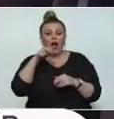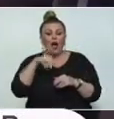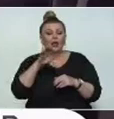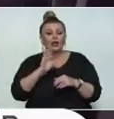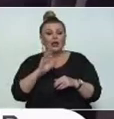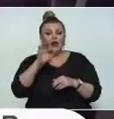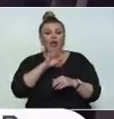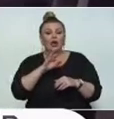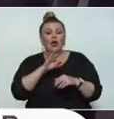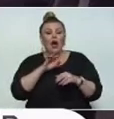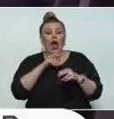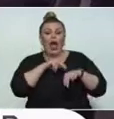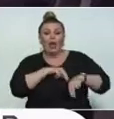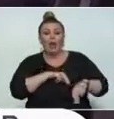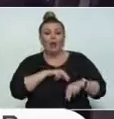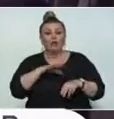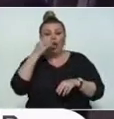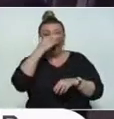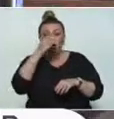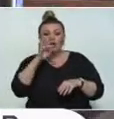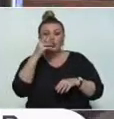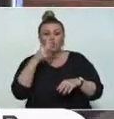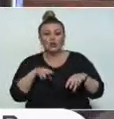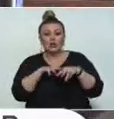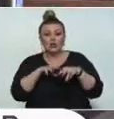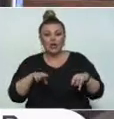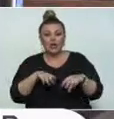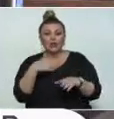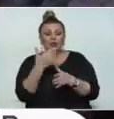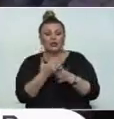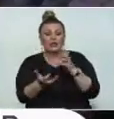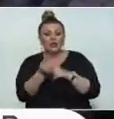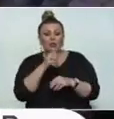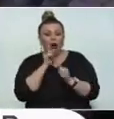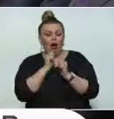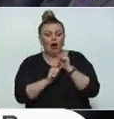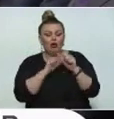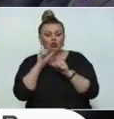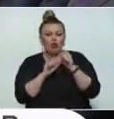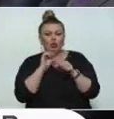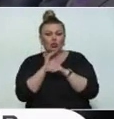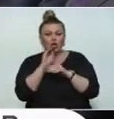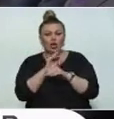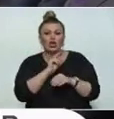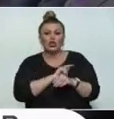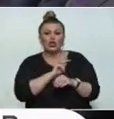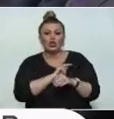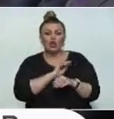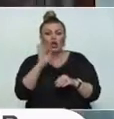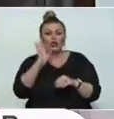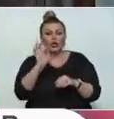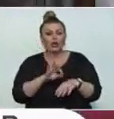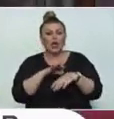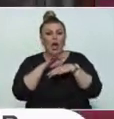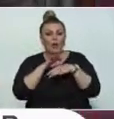Sosial Müdafiəsi Naziri Sahil Babayev dedi. Bildirdi ki, dəstək xidmətlərinin miqyası ildən-ilə artır və bu istiqamətdə işlərin intensiv olaraq aparılması davam